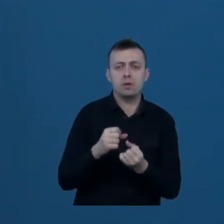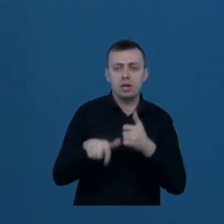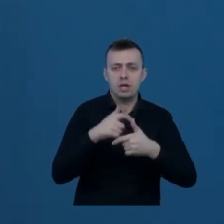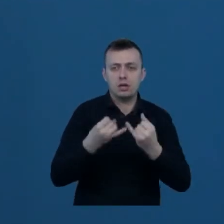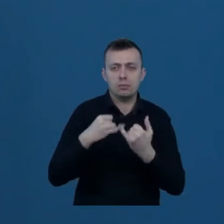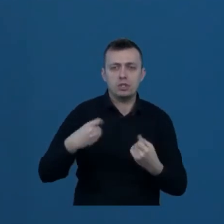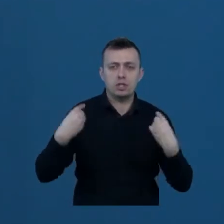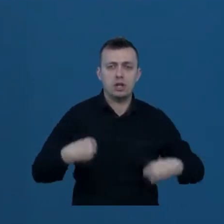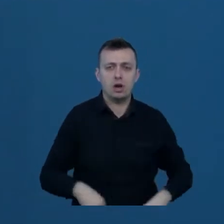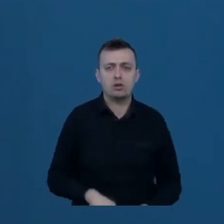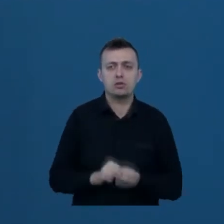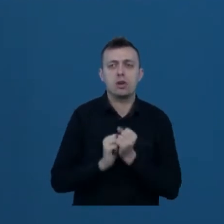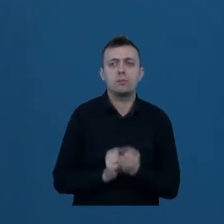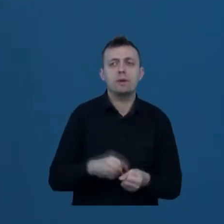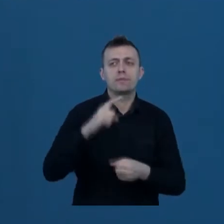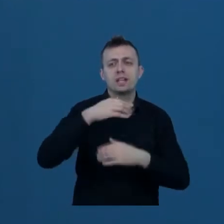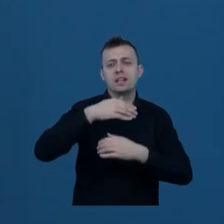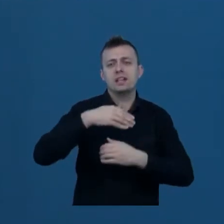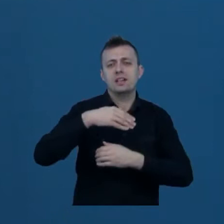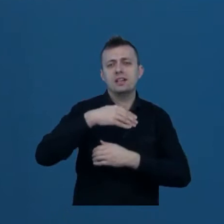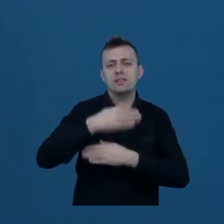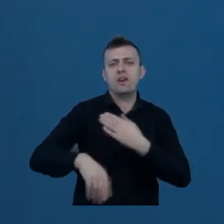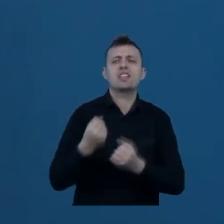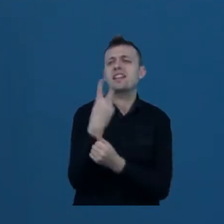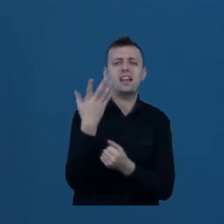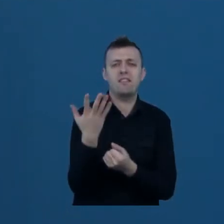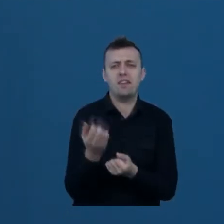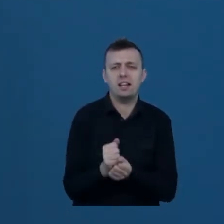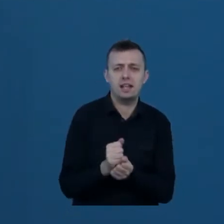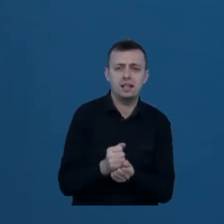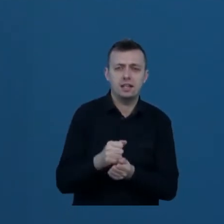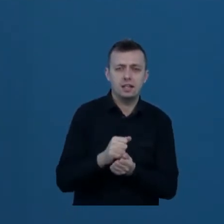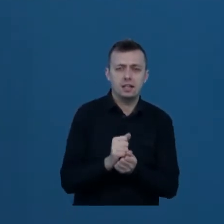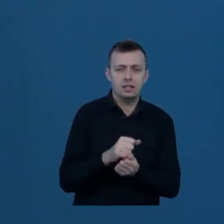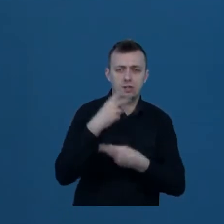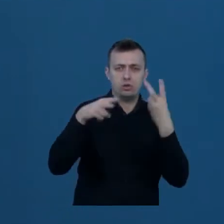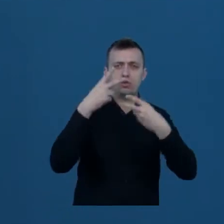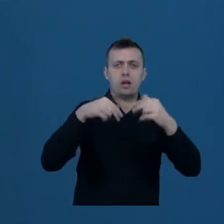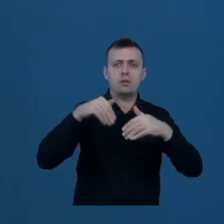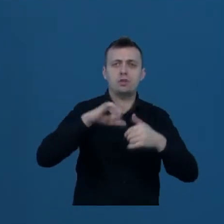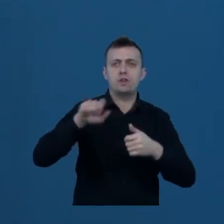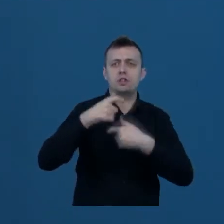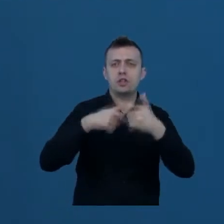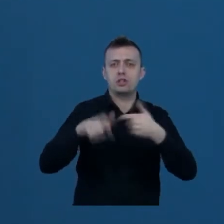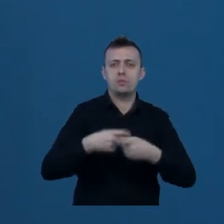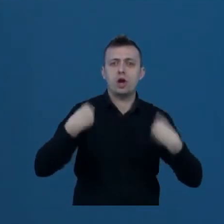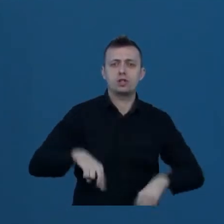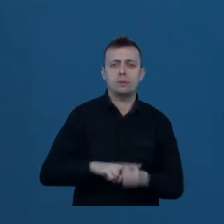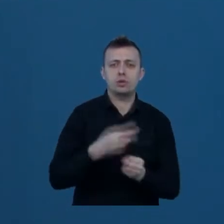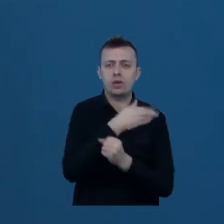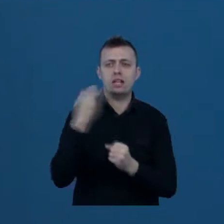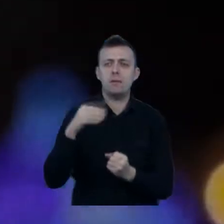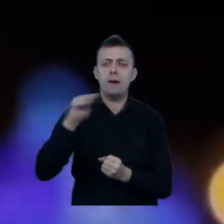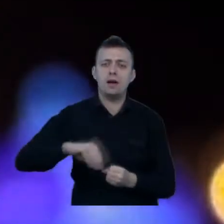do ostatniej chwili i dopiero decydują się, gdzie i jak spędzić noc sylwestrową. My również w tym roku będziemy obchodzić Sylwestra